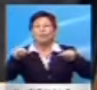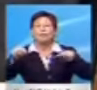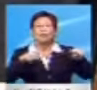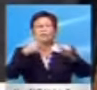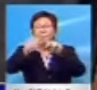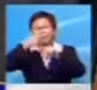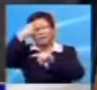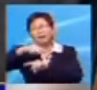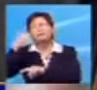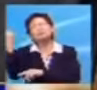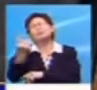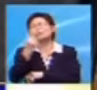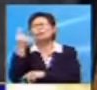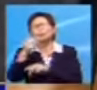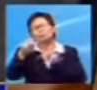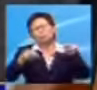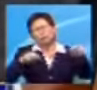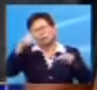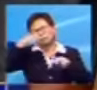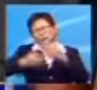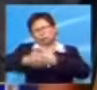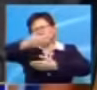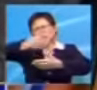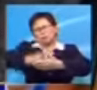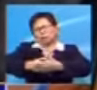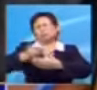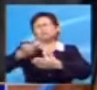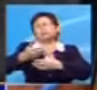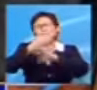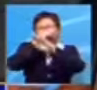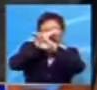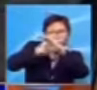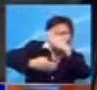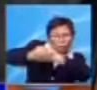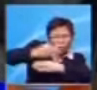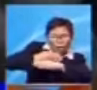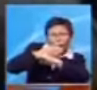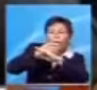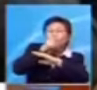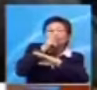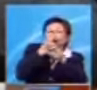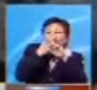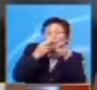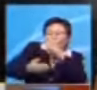Thailand selalunya dia berselindung dialik milik individu